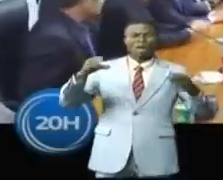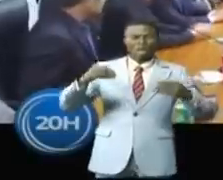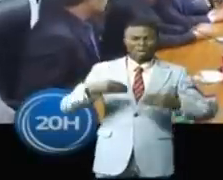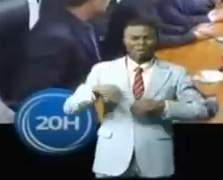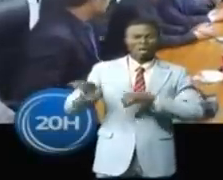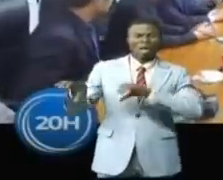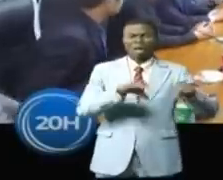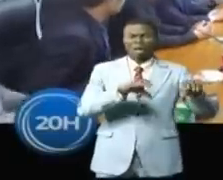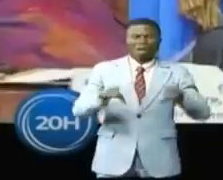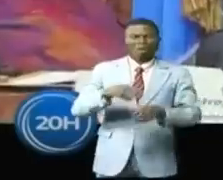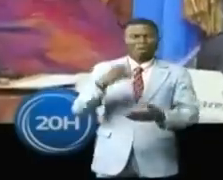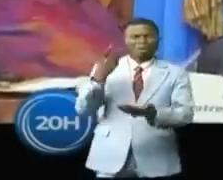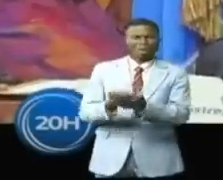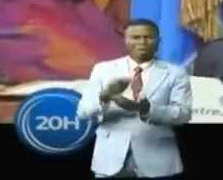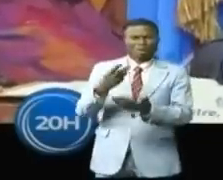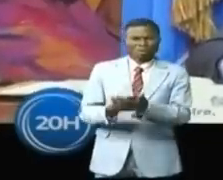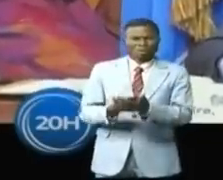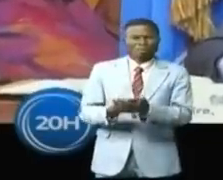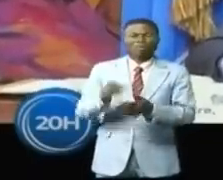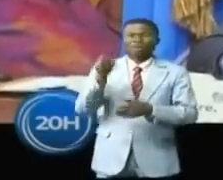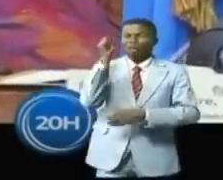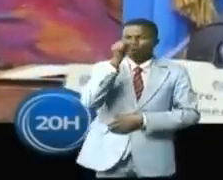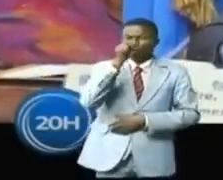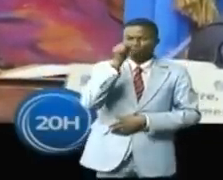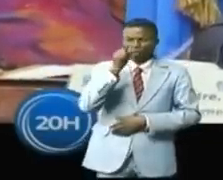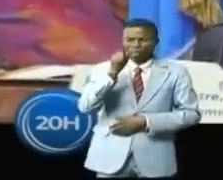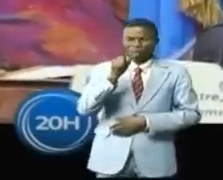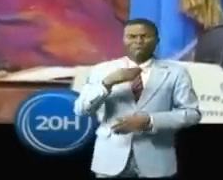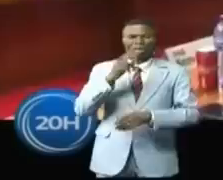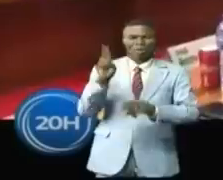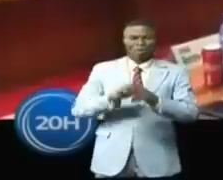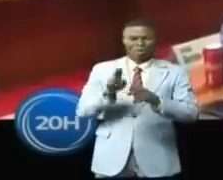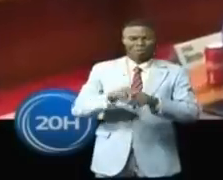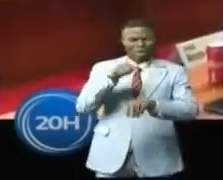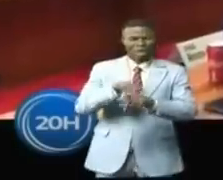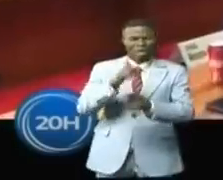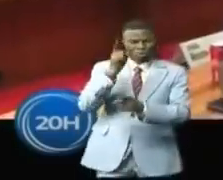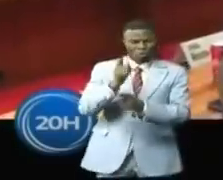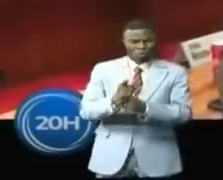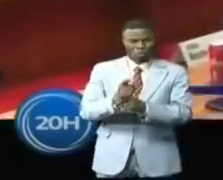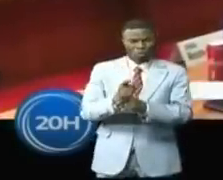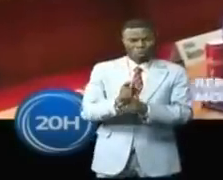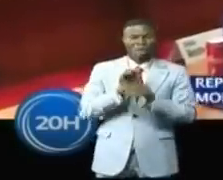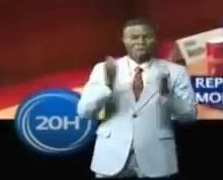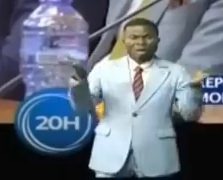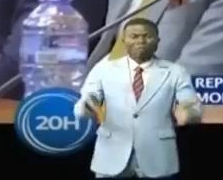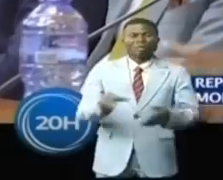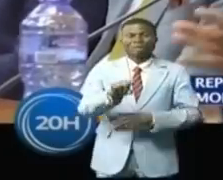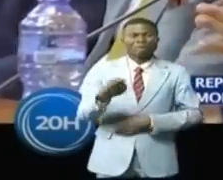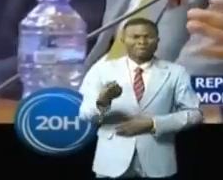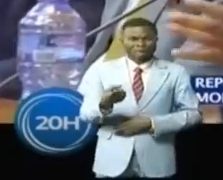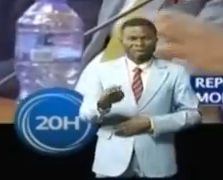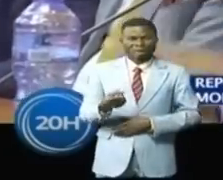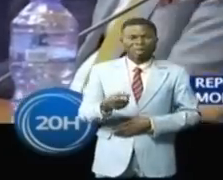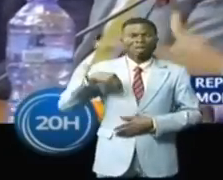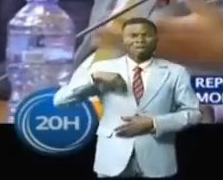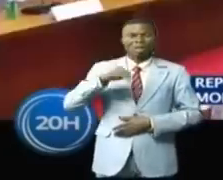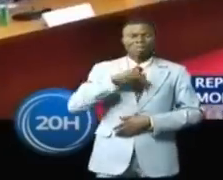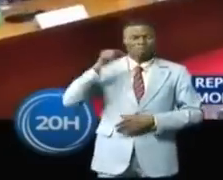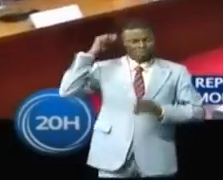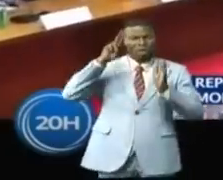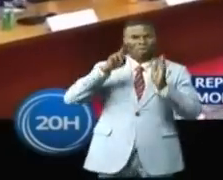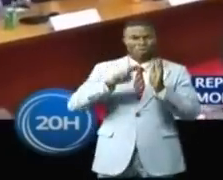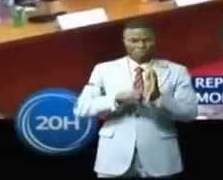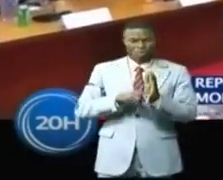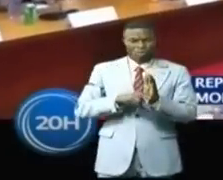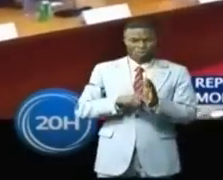les activités sportives et concerts s'exécuter dans les délais impartis. On prépare à cette cérémonie quelques membres du gouvernement,